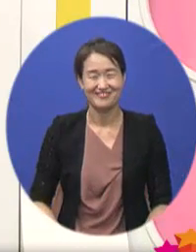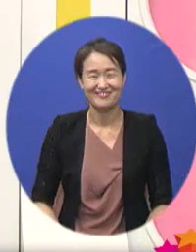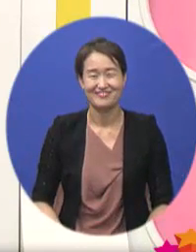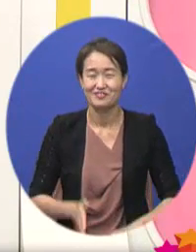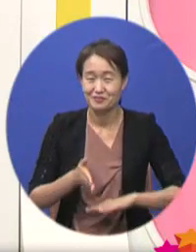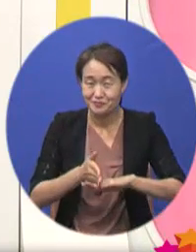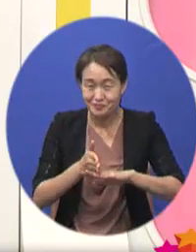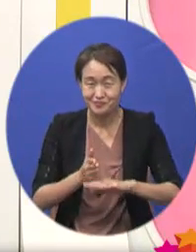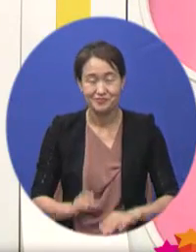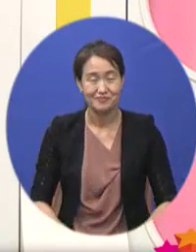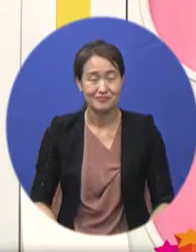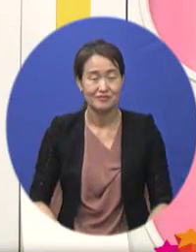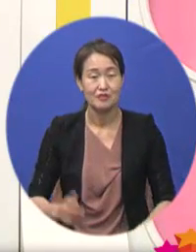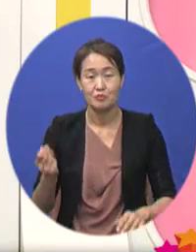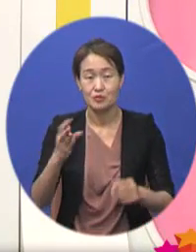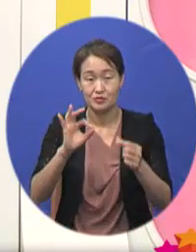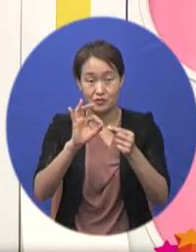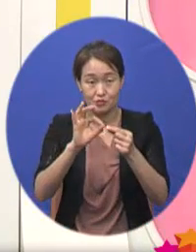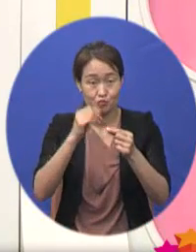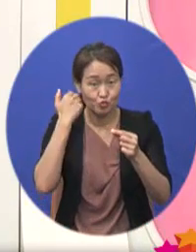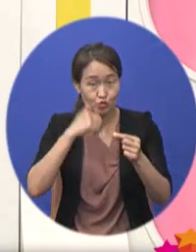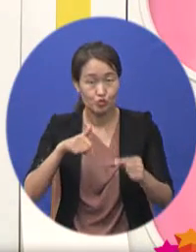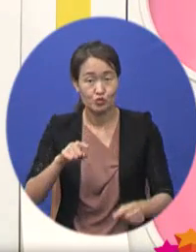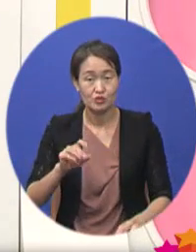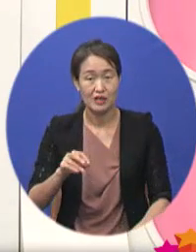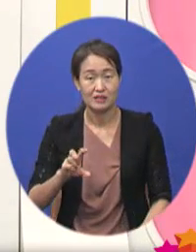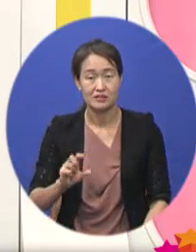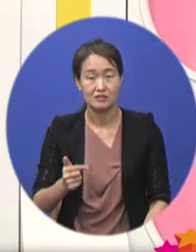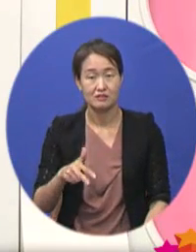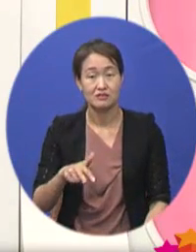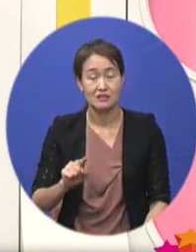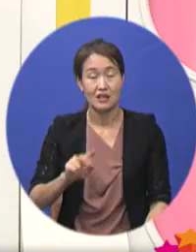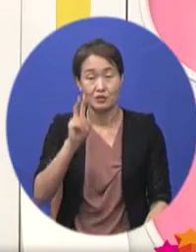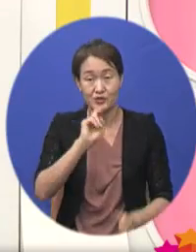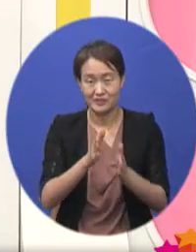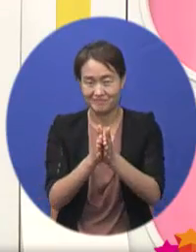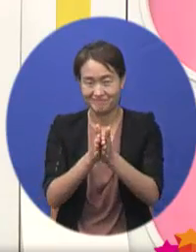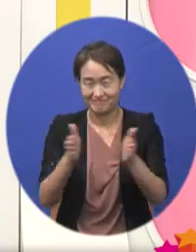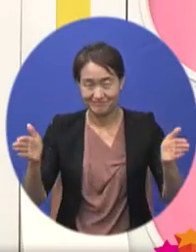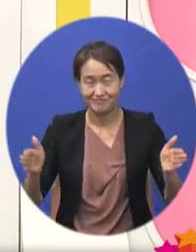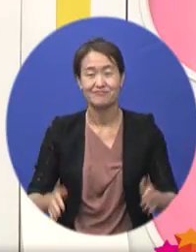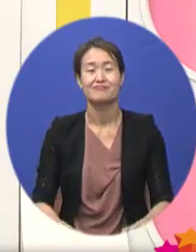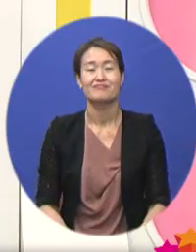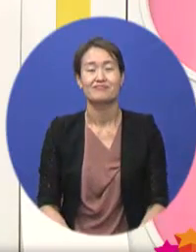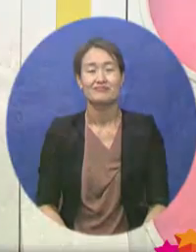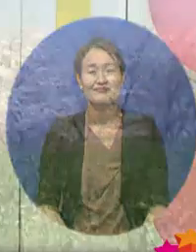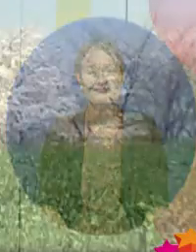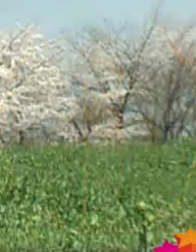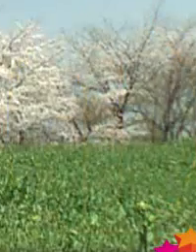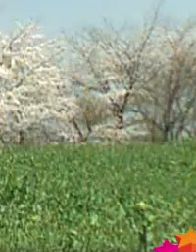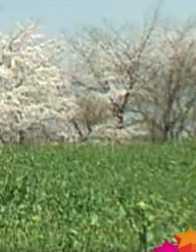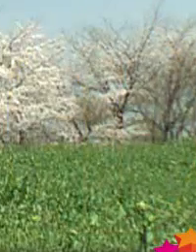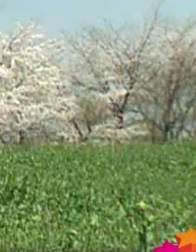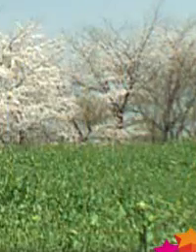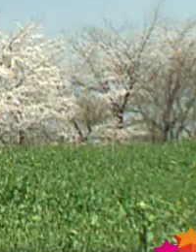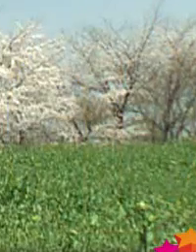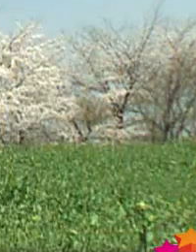네 고맙습니다. 우리 참가번호 10번 강선자님의 노래 들어볼까요? 가요.